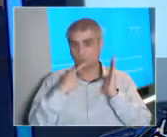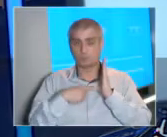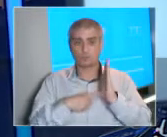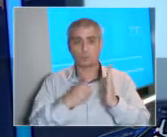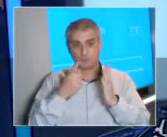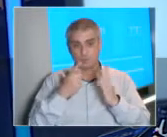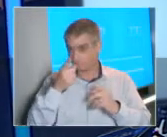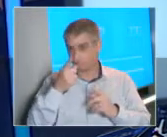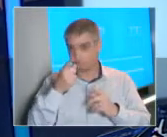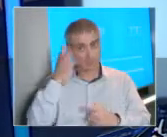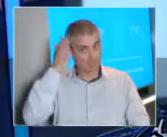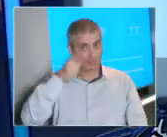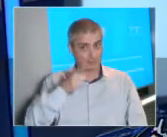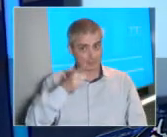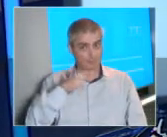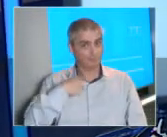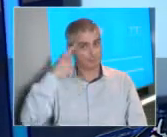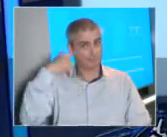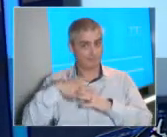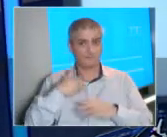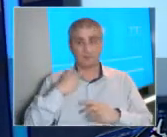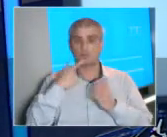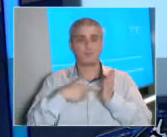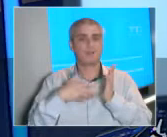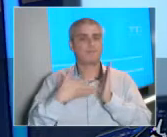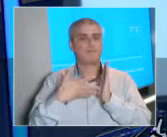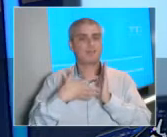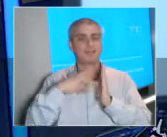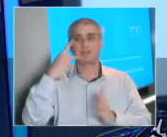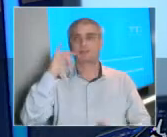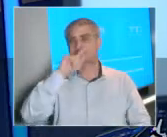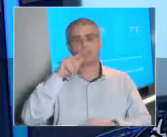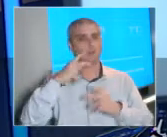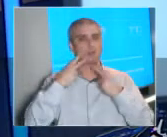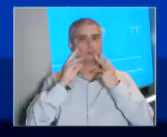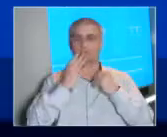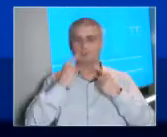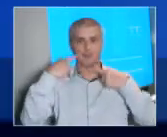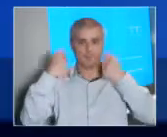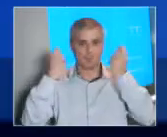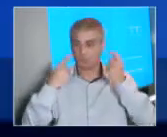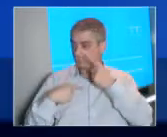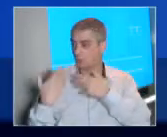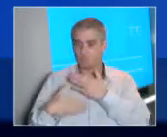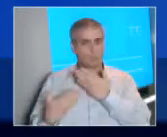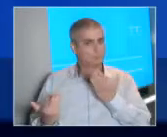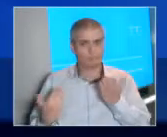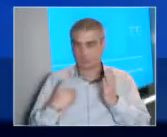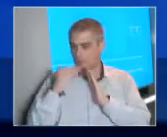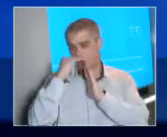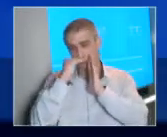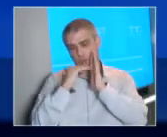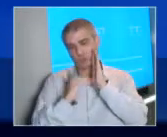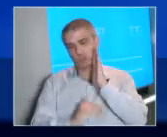למשל, וזה צופה פני עתיד, ומזה אני מוטרד, אם אני אקח את מבחני פיזה והתוצאות של ישראל בחינוך בשנים האחרונות, אנחנו